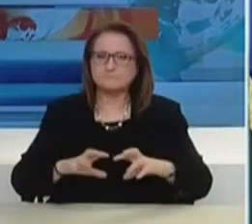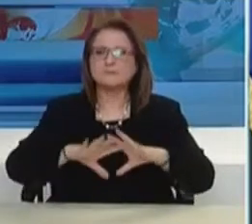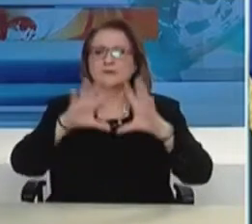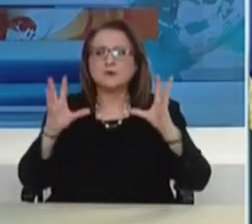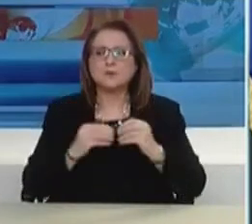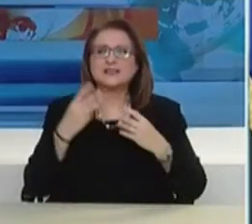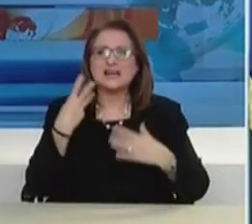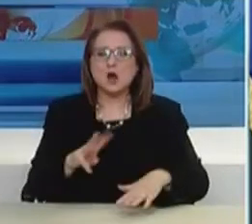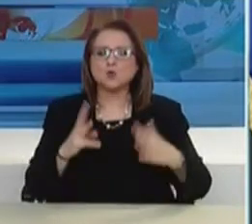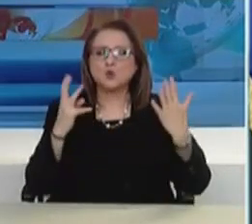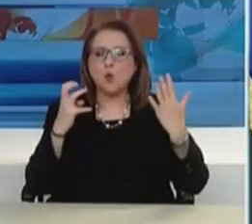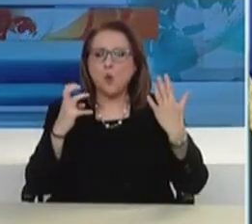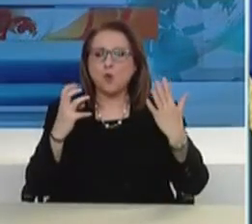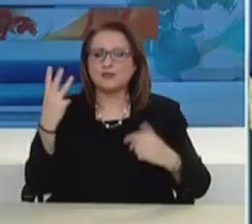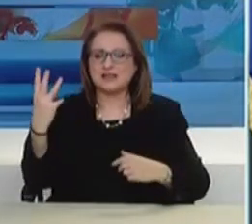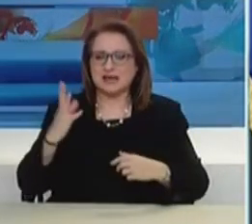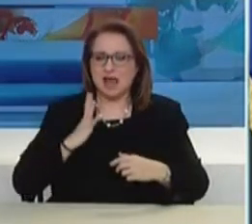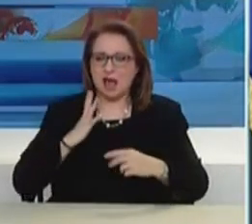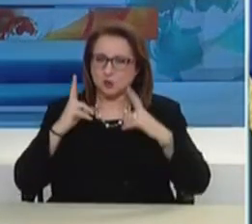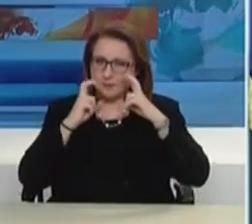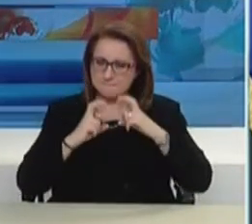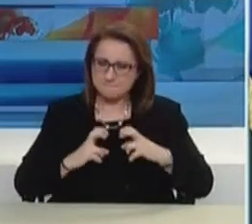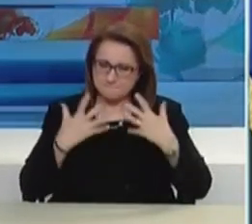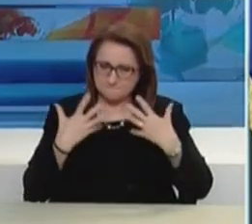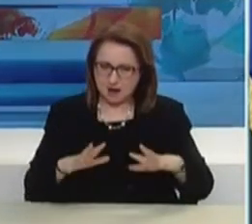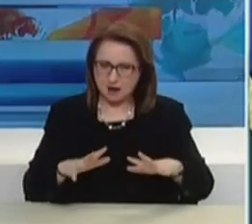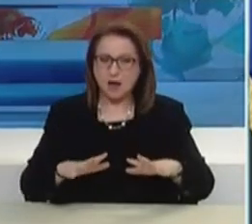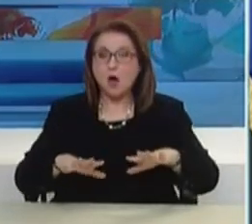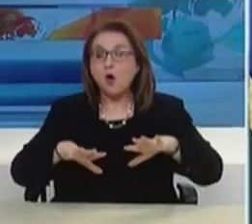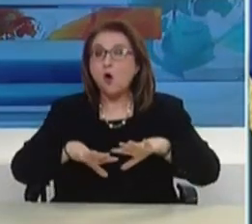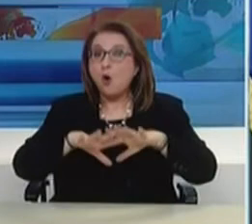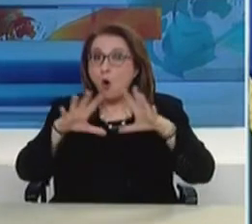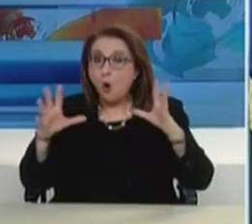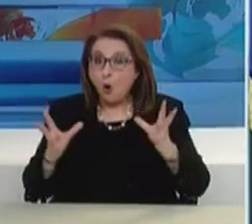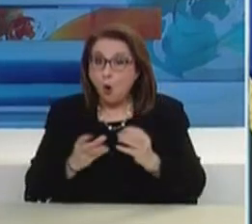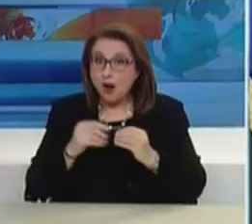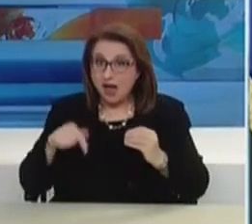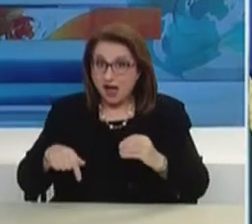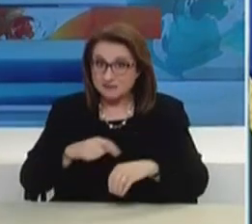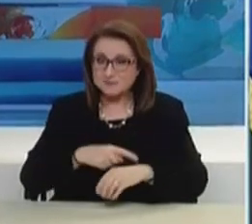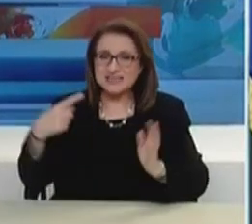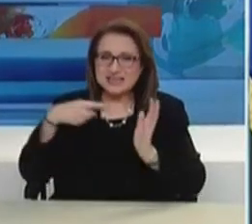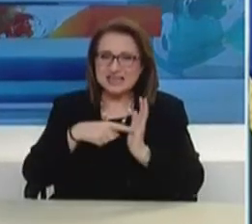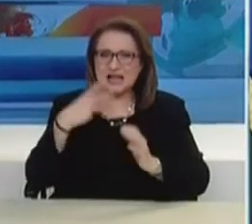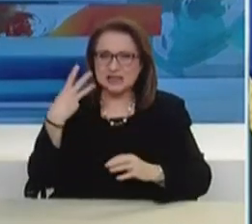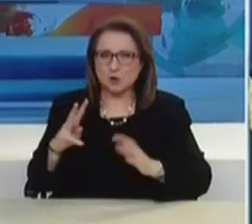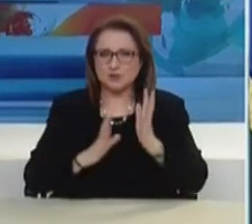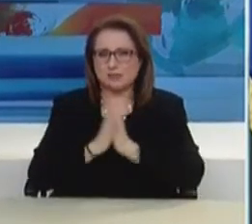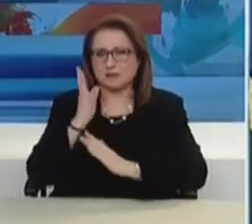άτομα ελέγχθησαν. Ο συνολικός αριθμός των κρουσμάτων των καταγεγραμμένων στη χώρα μας αυτή τη στιγμή είναι